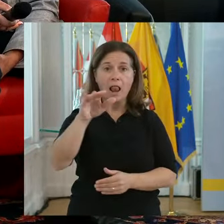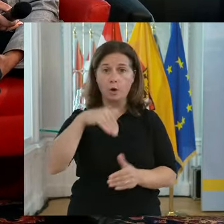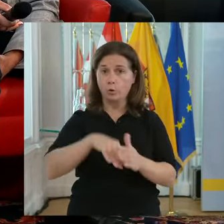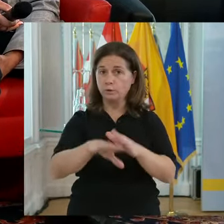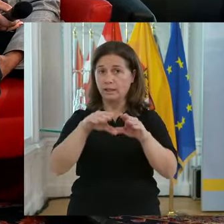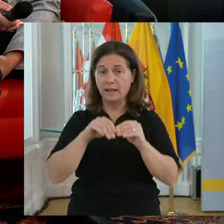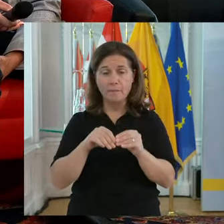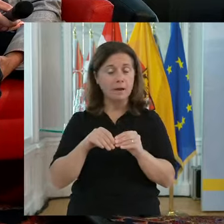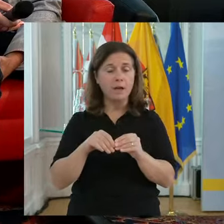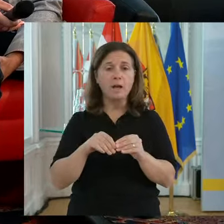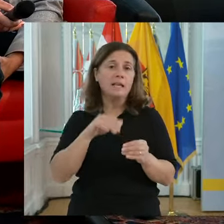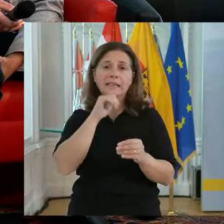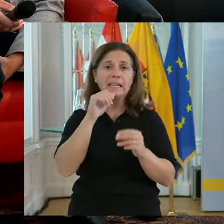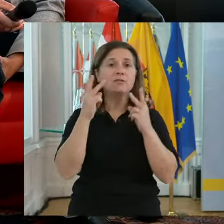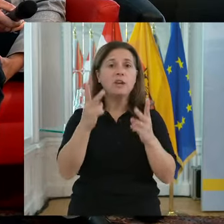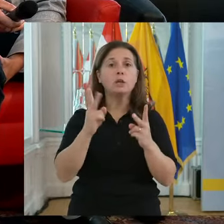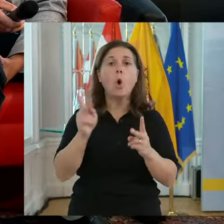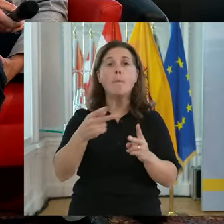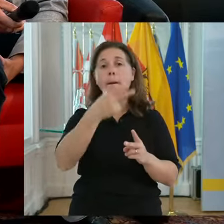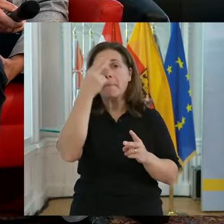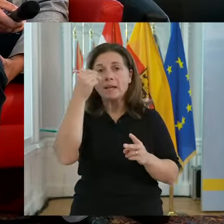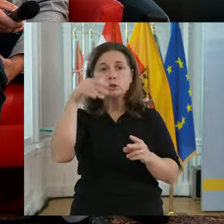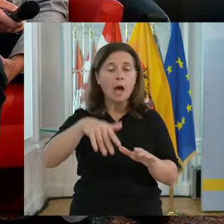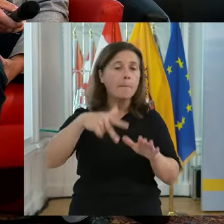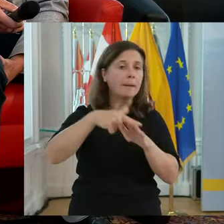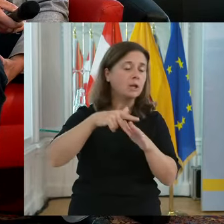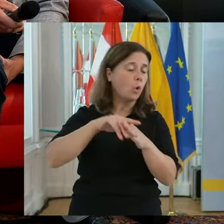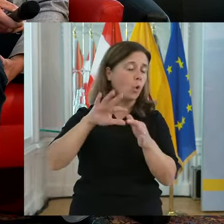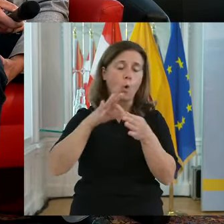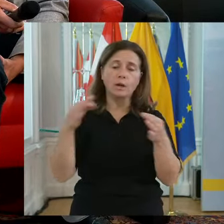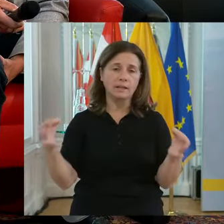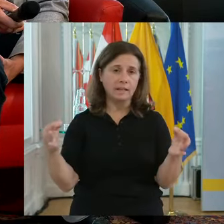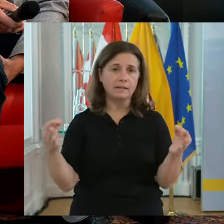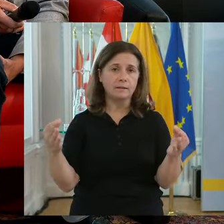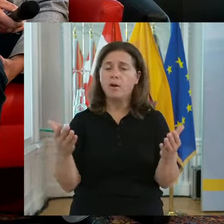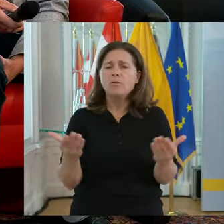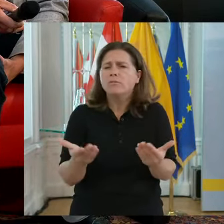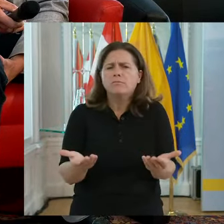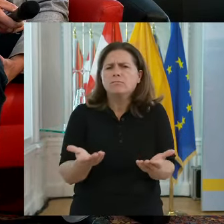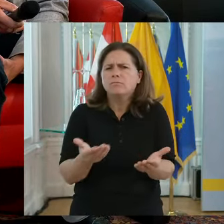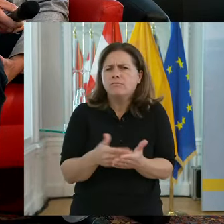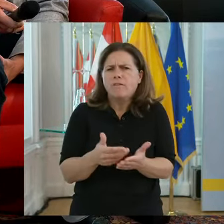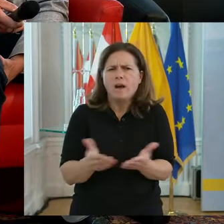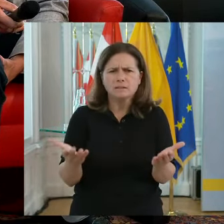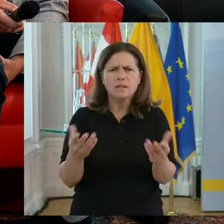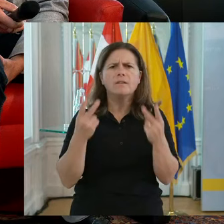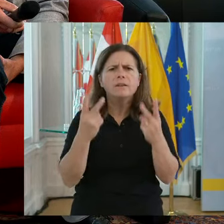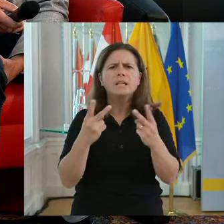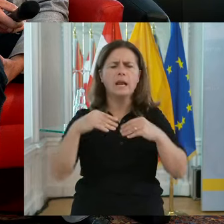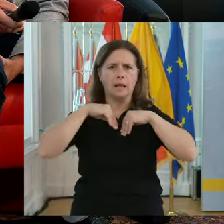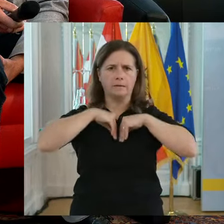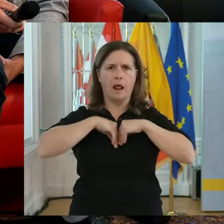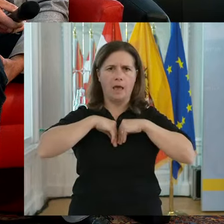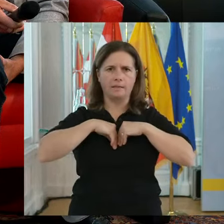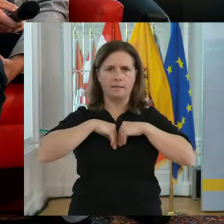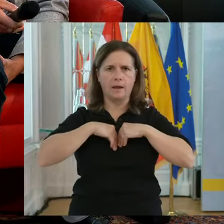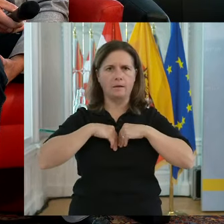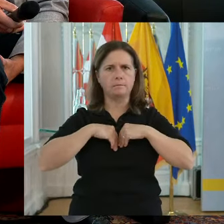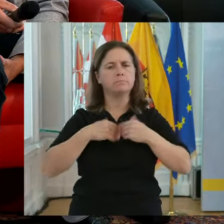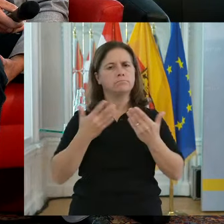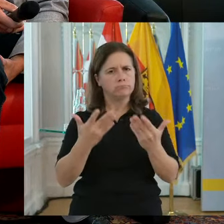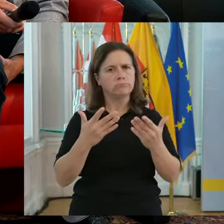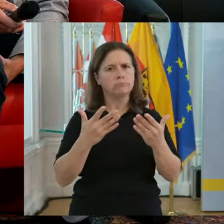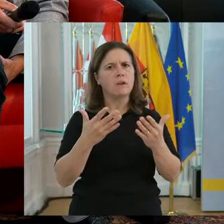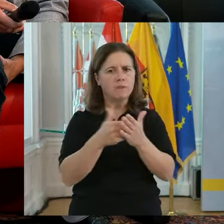und Unternehmer ist, ob ein Mensch eine Behinderung hat oder nicht, so what. Es geht um die Talente und den Fit zu dem,